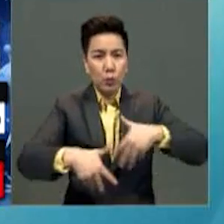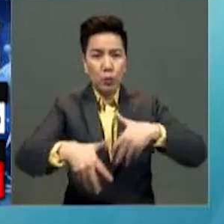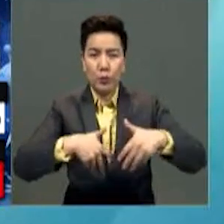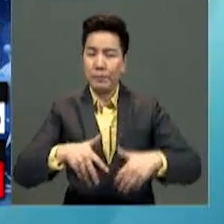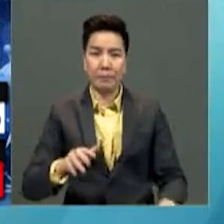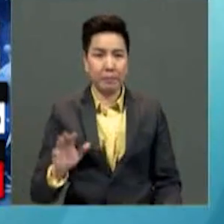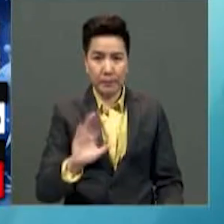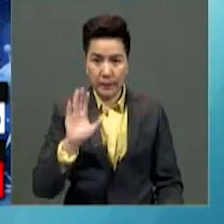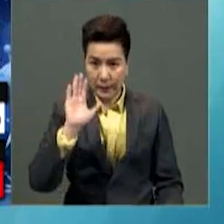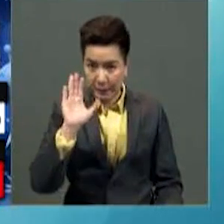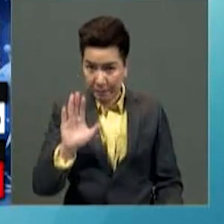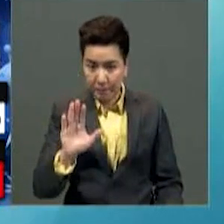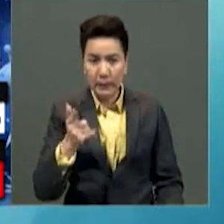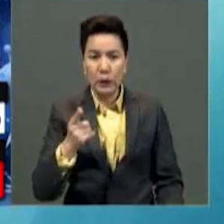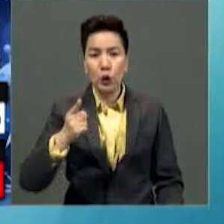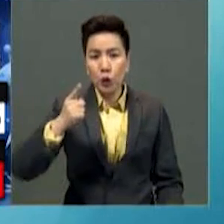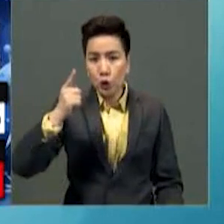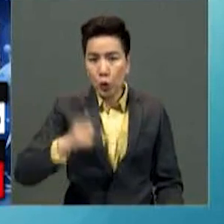อันที่สองก็คือไม่ไปในสถานที่ที่เป็นสาธารณะร้านที่3